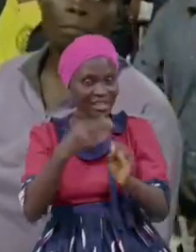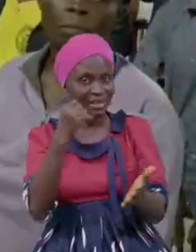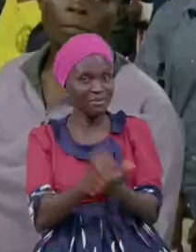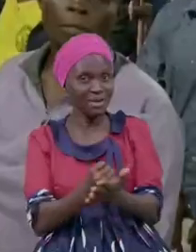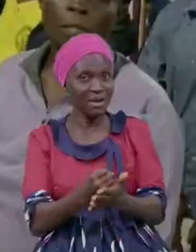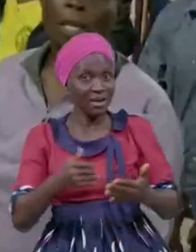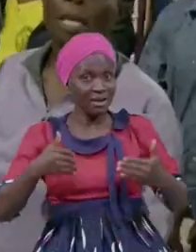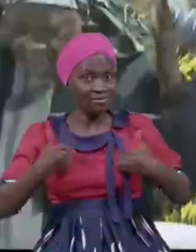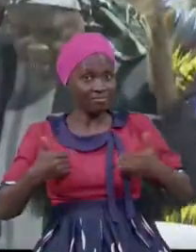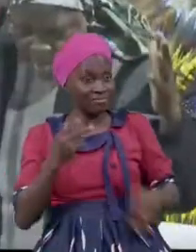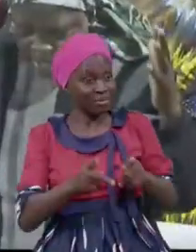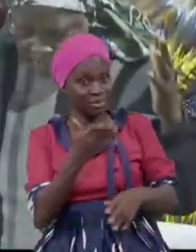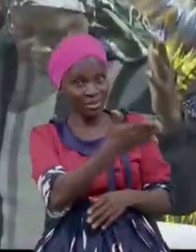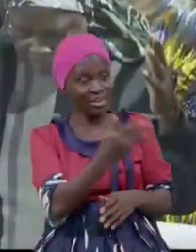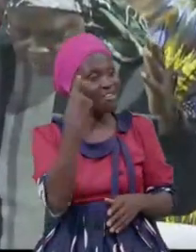jeune là-bas pour vous.